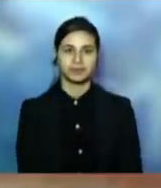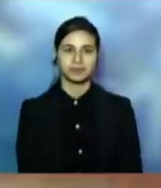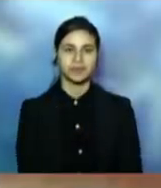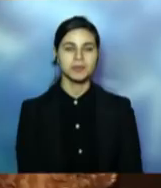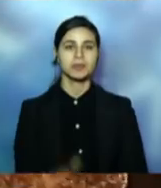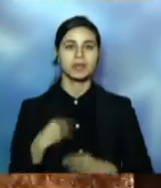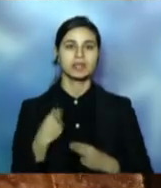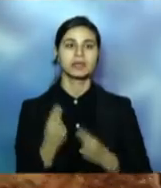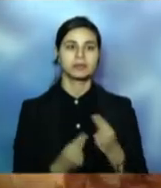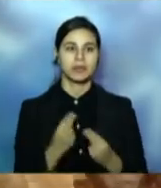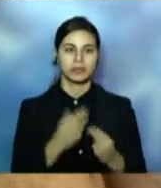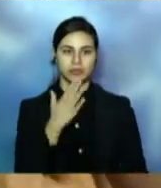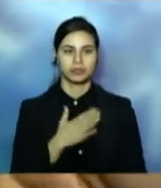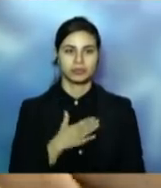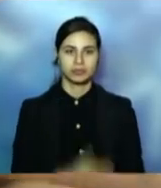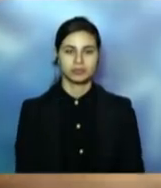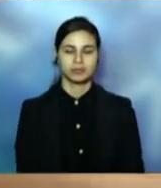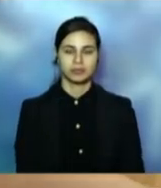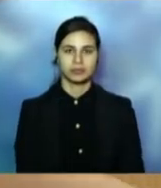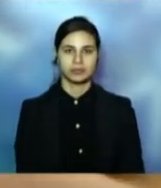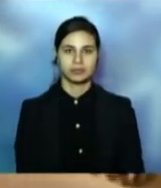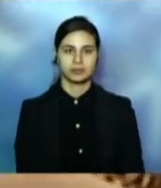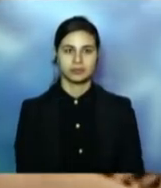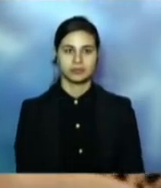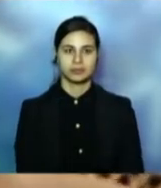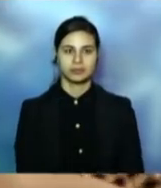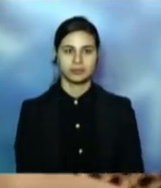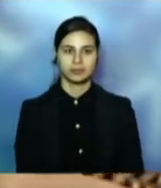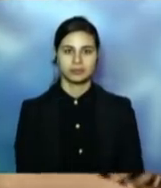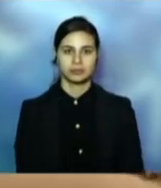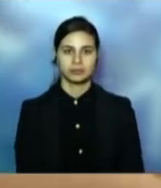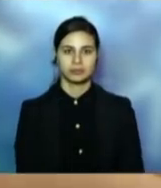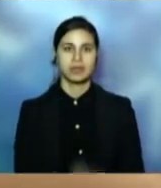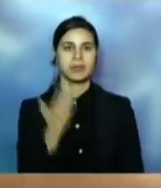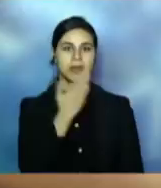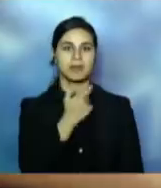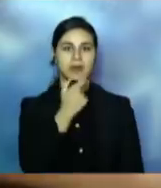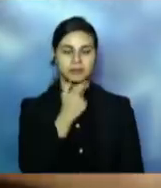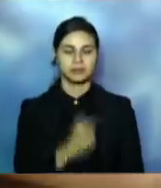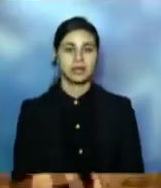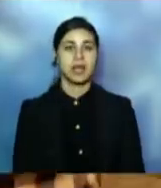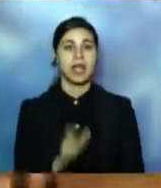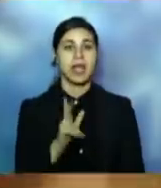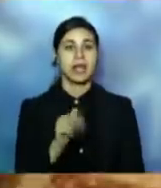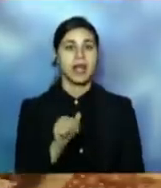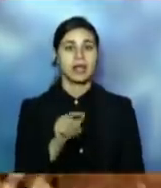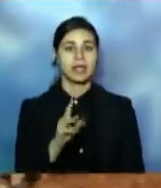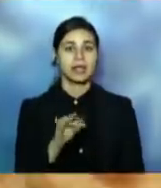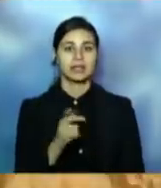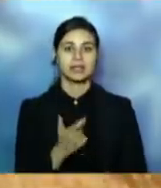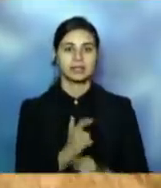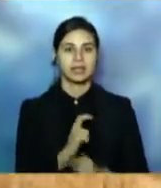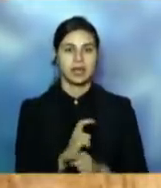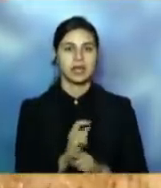ერთად ვთამაშობთ ხოლმე. უყურებთ ერთად ფილმებს და აი ეკატერინე არის